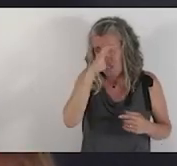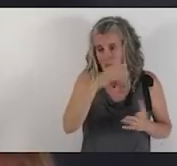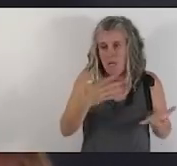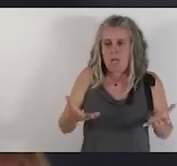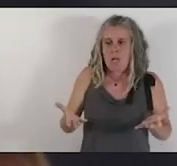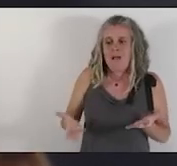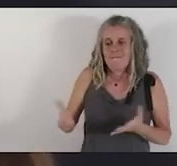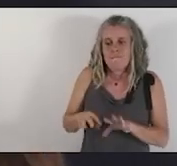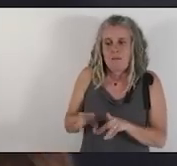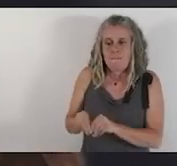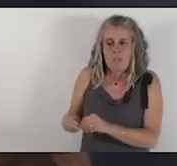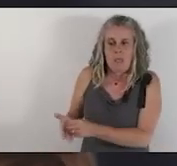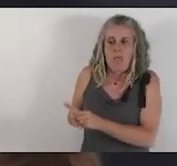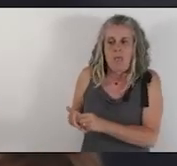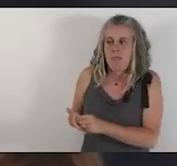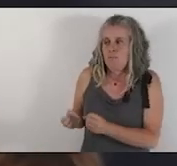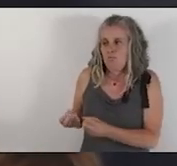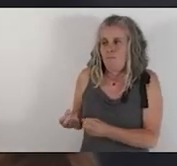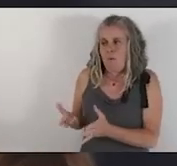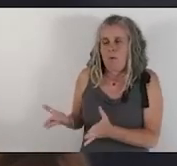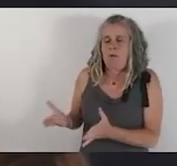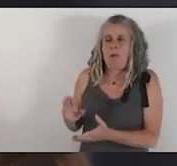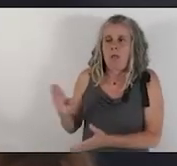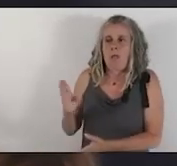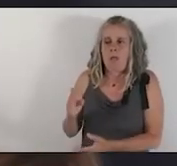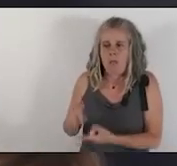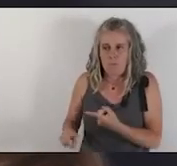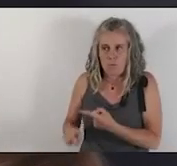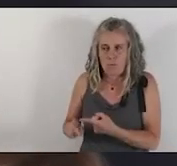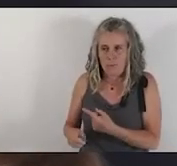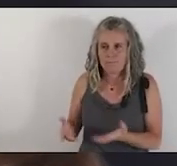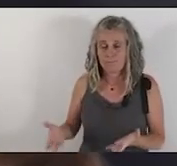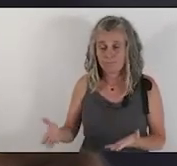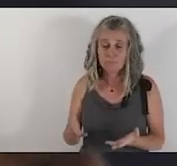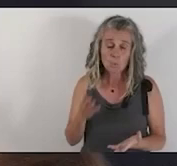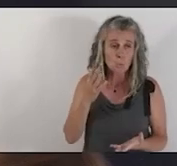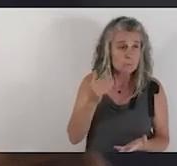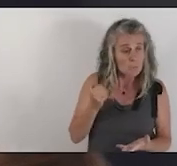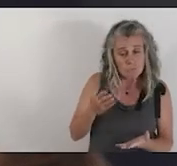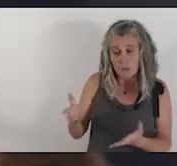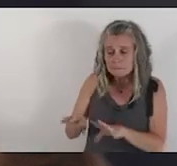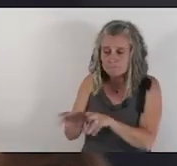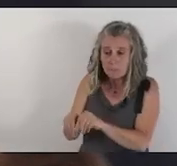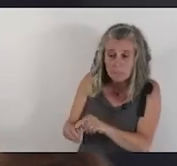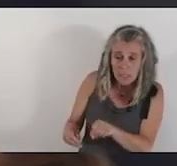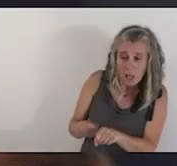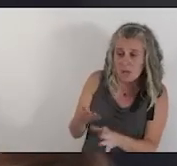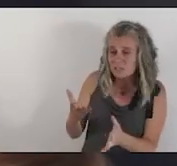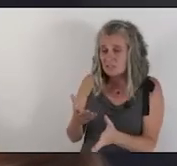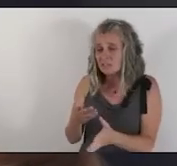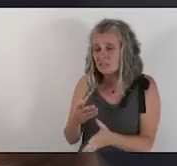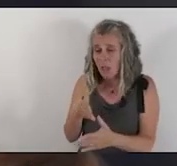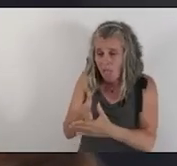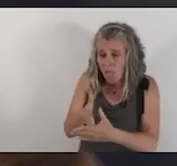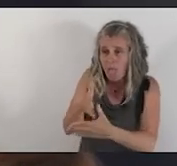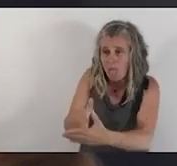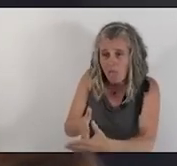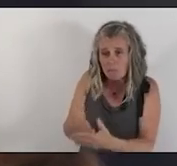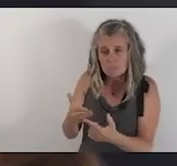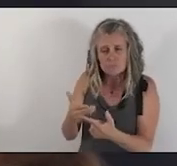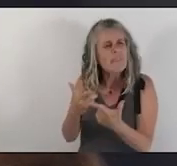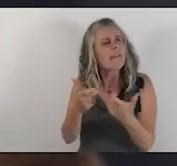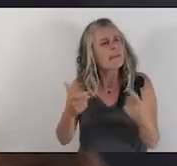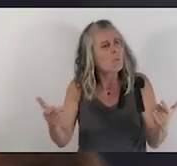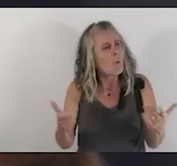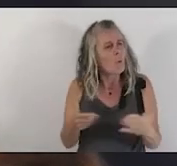aide fondamentale pour beaucoup de gens. L'aide aux familles rencontrant des difficultés matérielles et, pareil aussi, la question